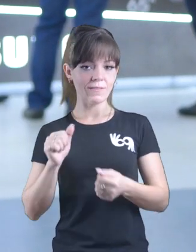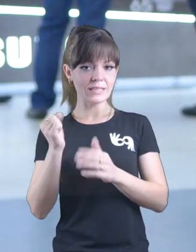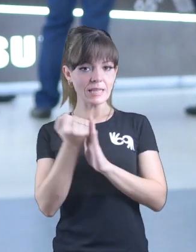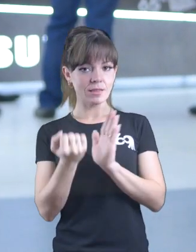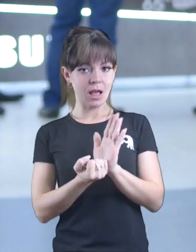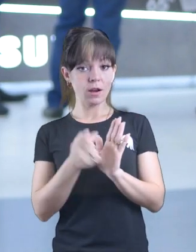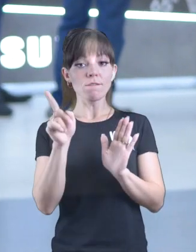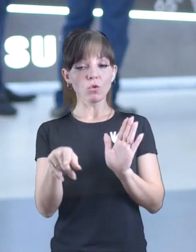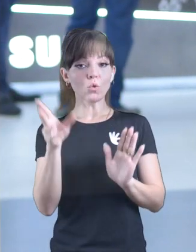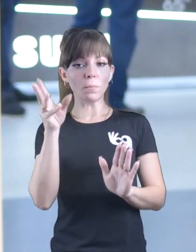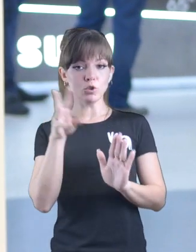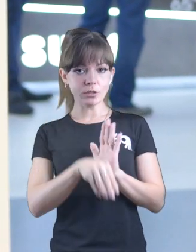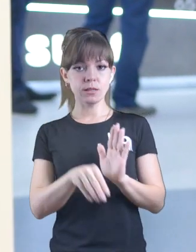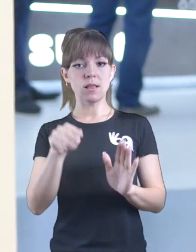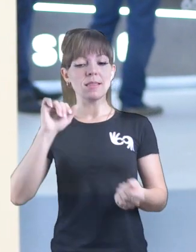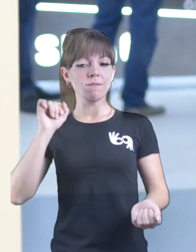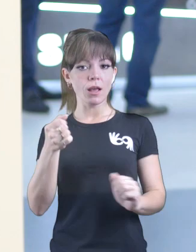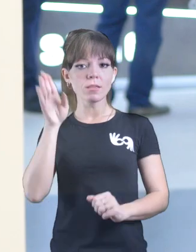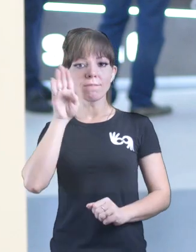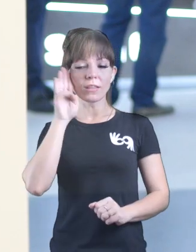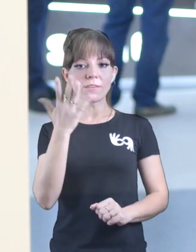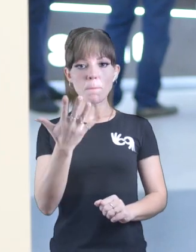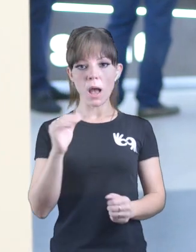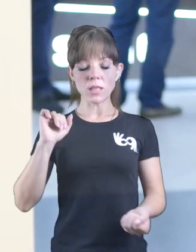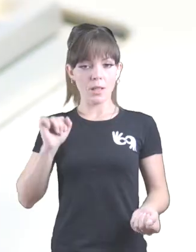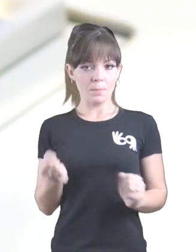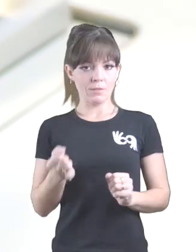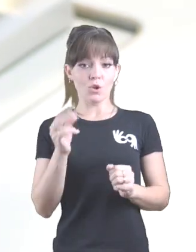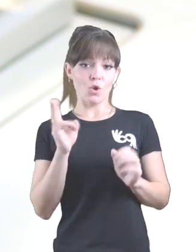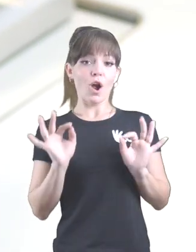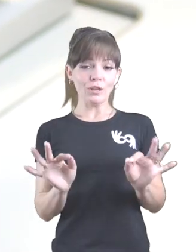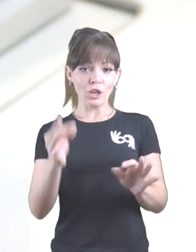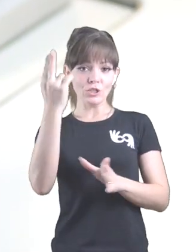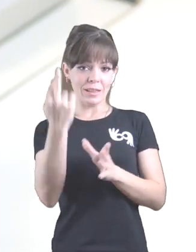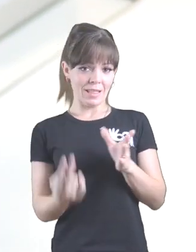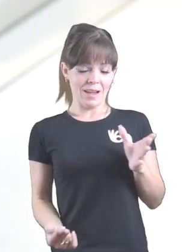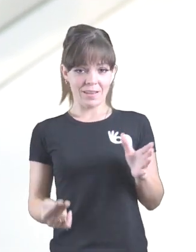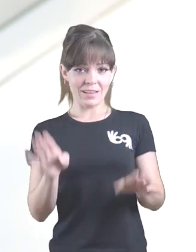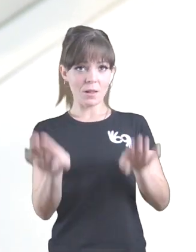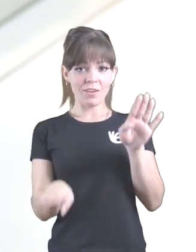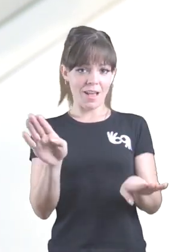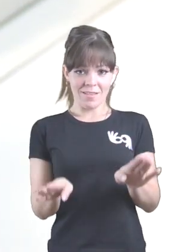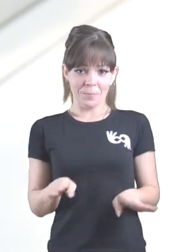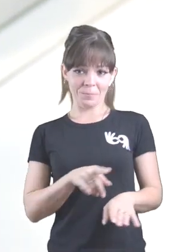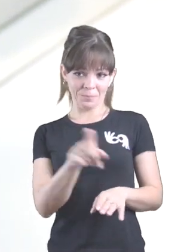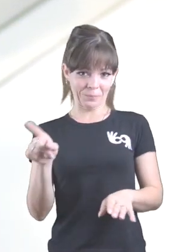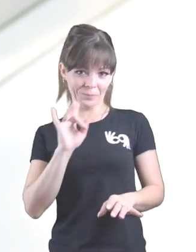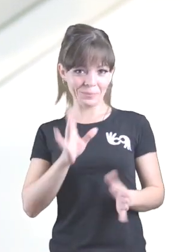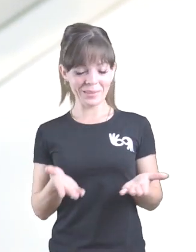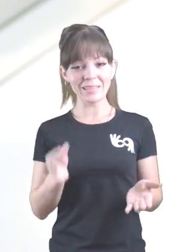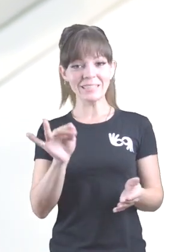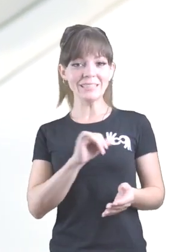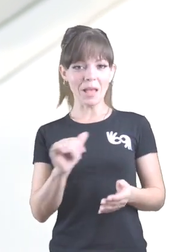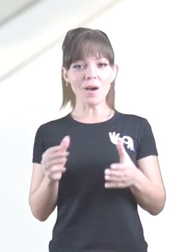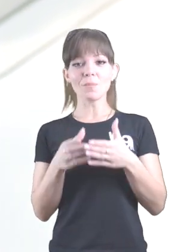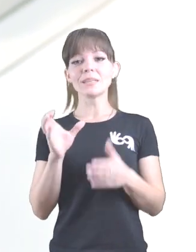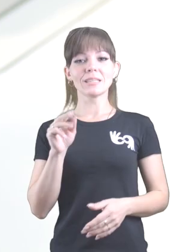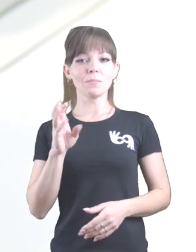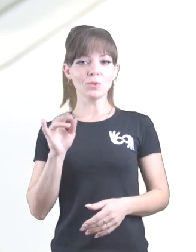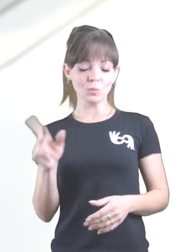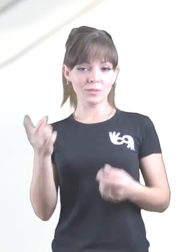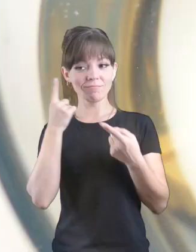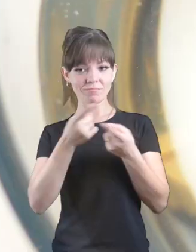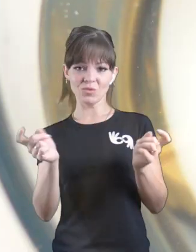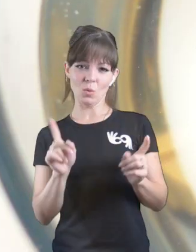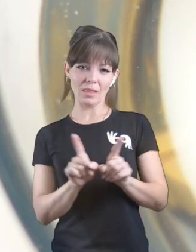военного стандарта, в том числе давление воды в 5 атмосфер. Конечно, нырять с аквалангом с ними вряд ли кто-то будет, и сама Samsung заявляет,